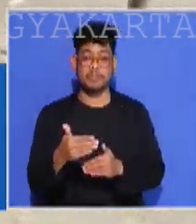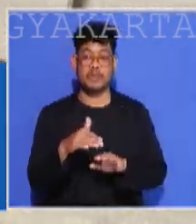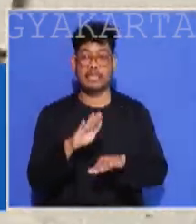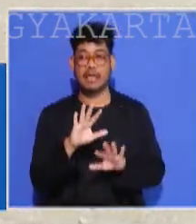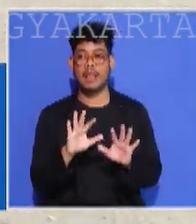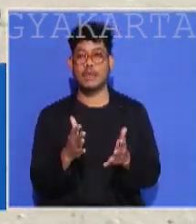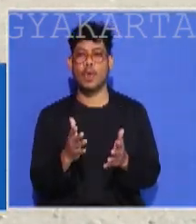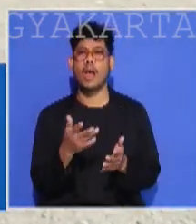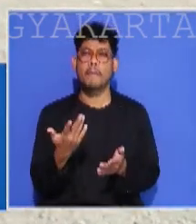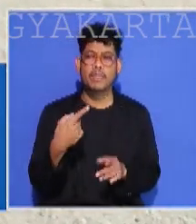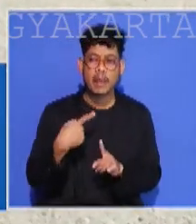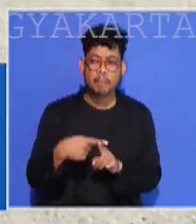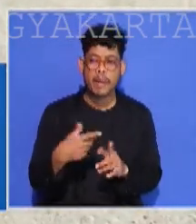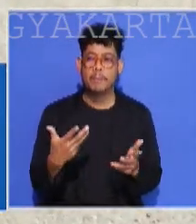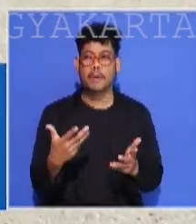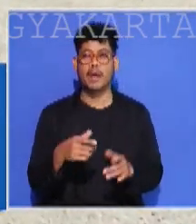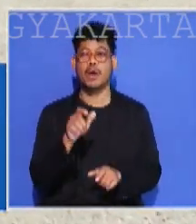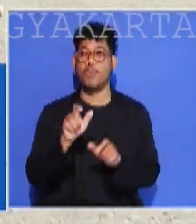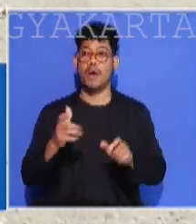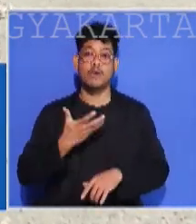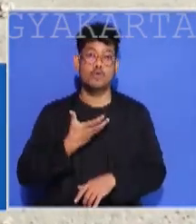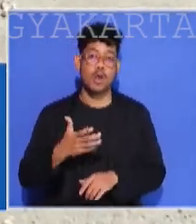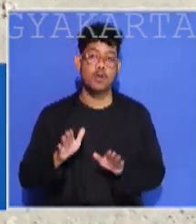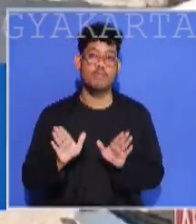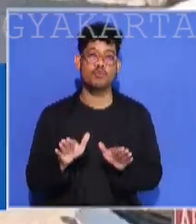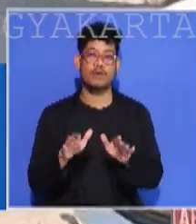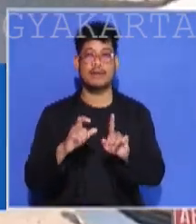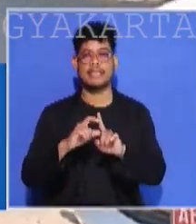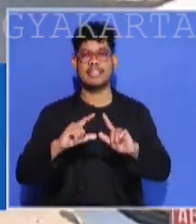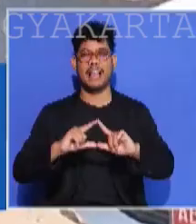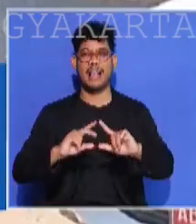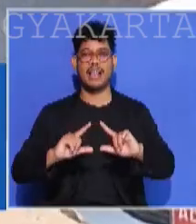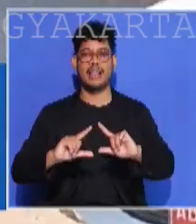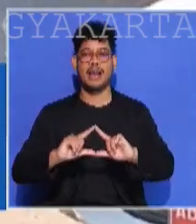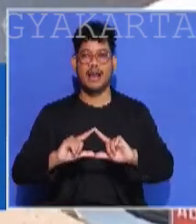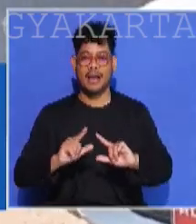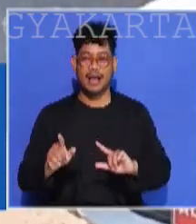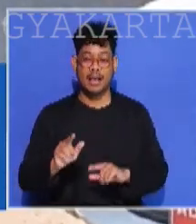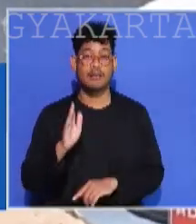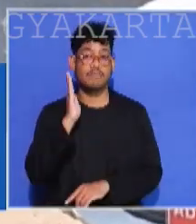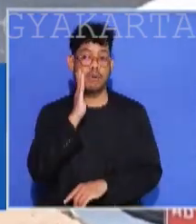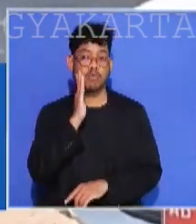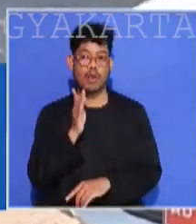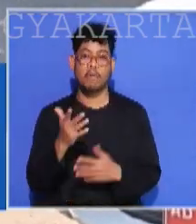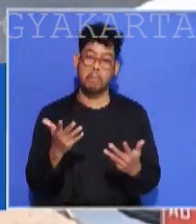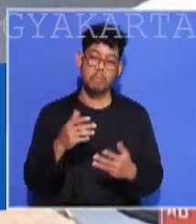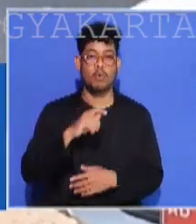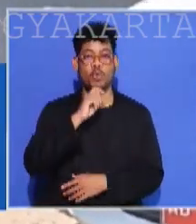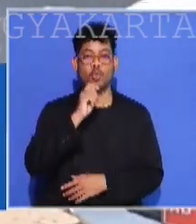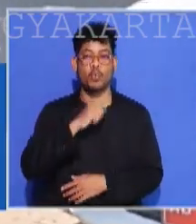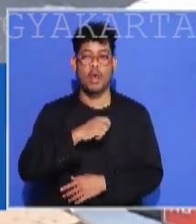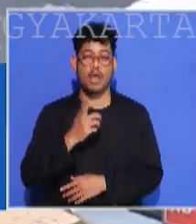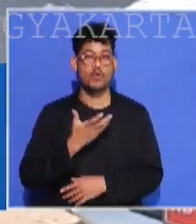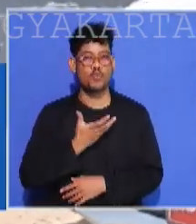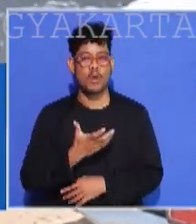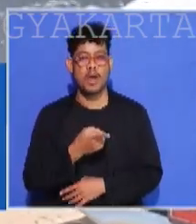doro kolongan saya kathah gunggungipun dumados saking lare-lare wirane malah keporo kitiyang sepuh. Warga ingkang gadah